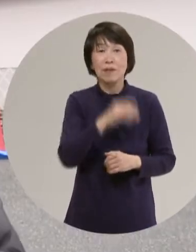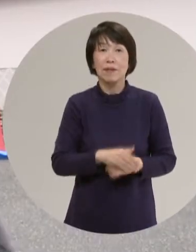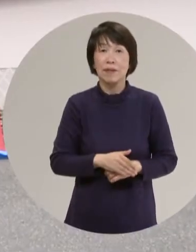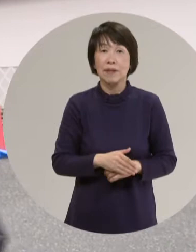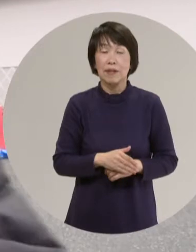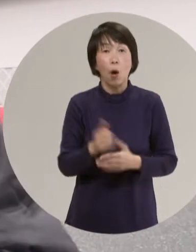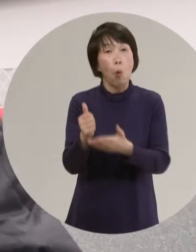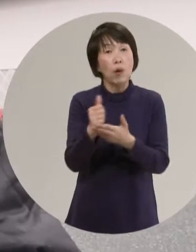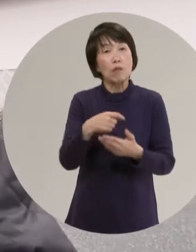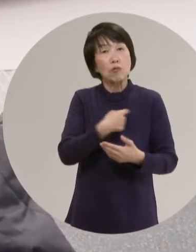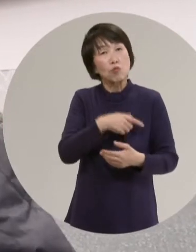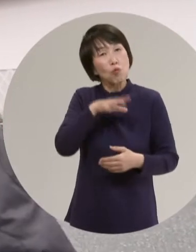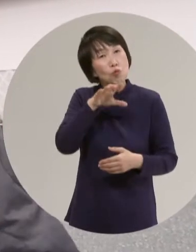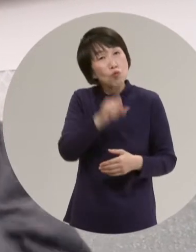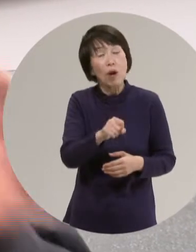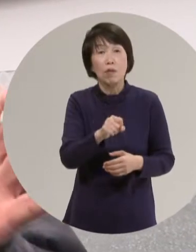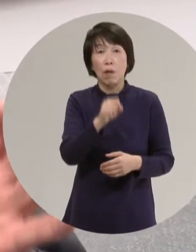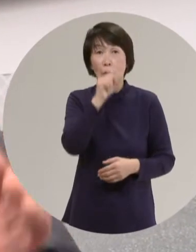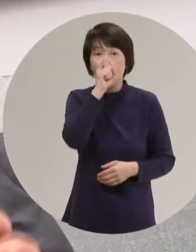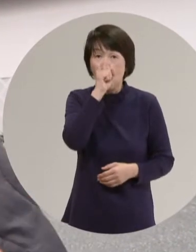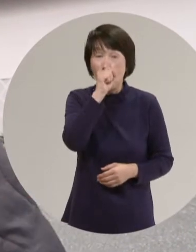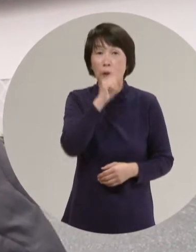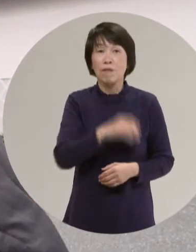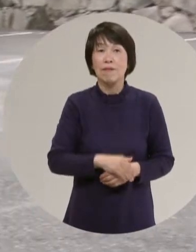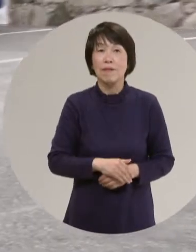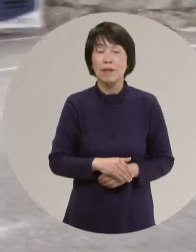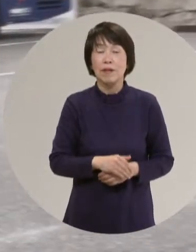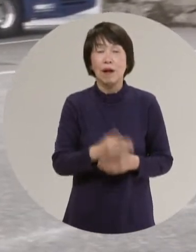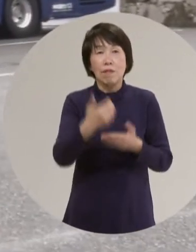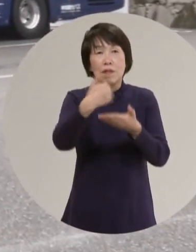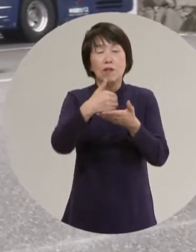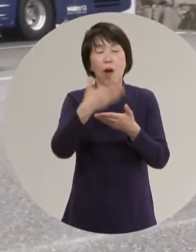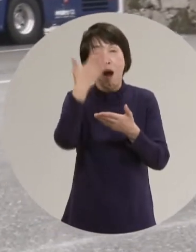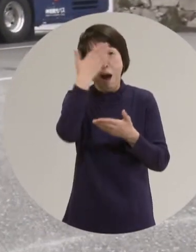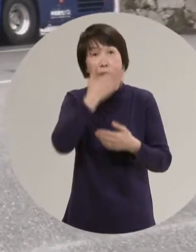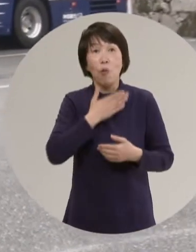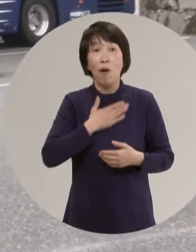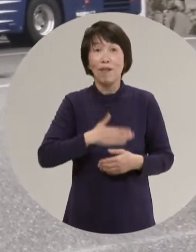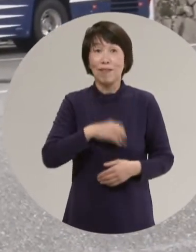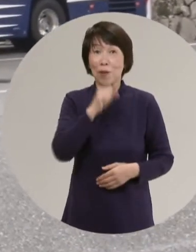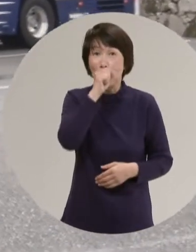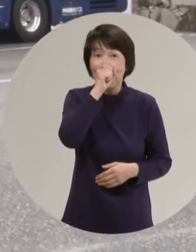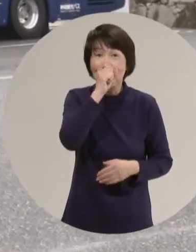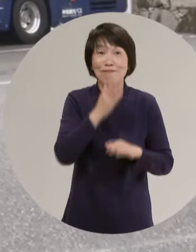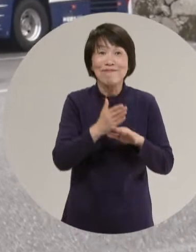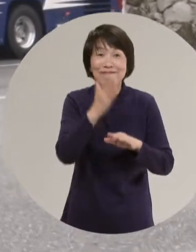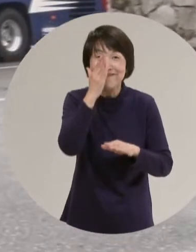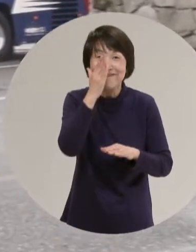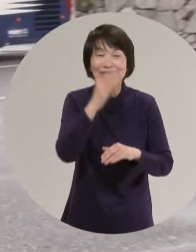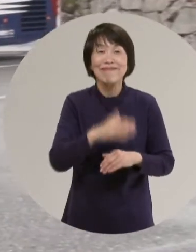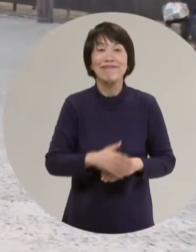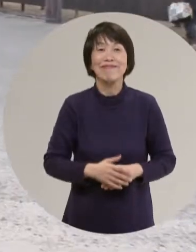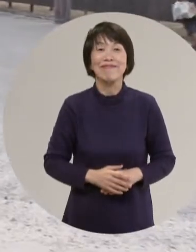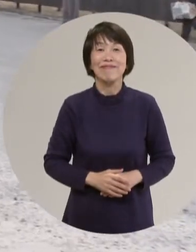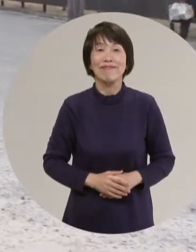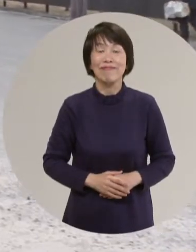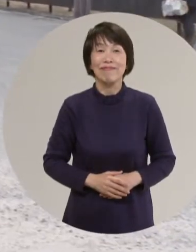人の気持ちをパッと掴むような言葉パッと言うからね。 とてもいいお勉強になりました。ありがとうございました。